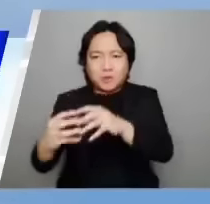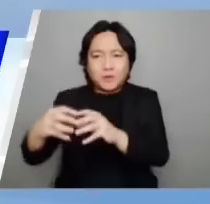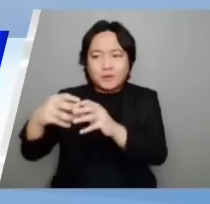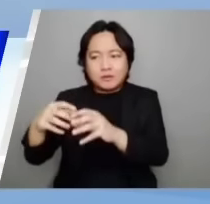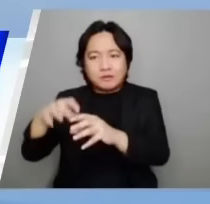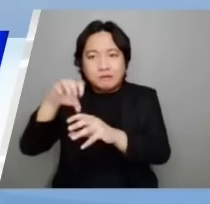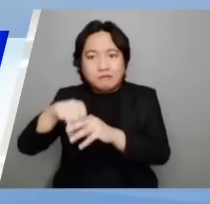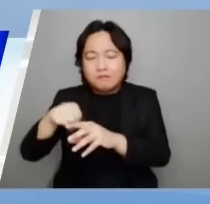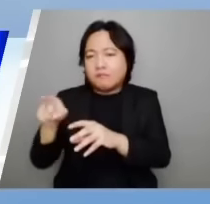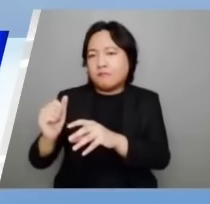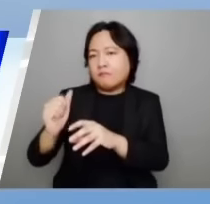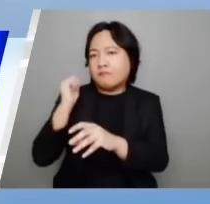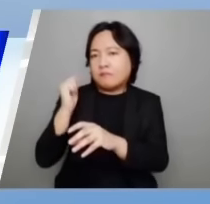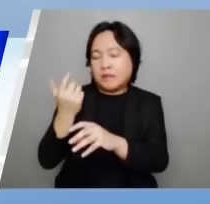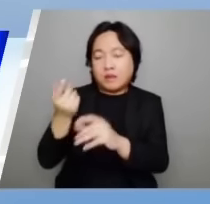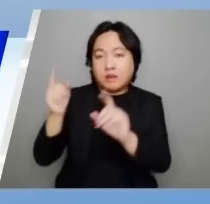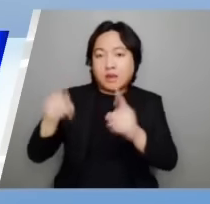na po nung alon,